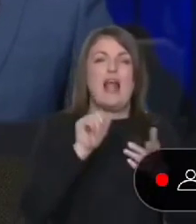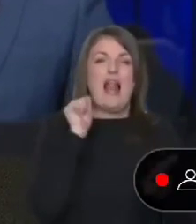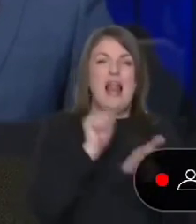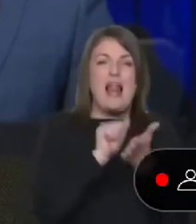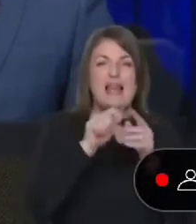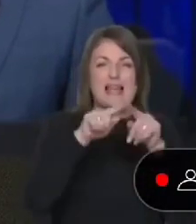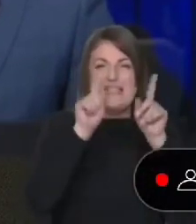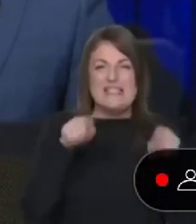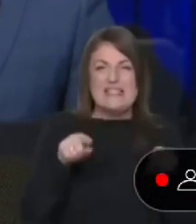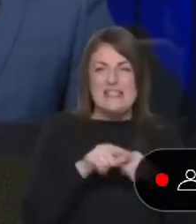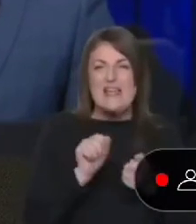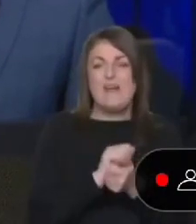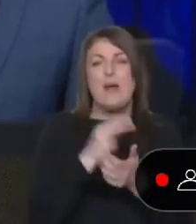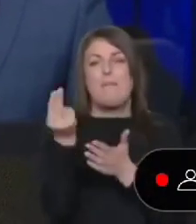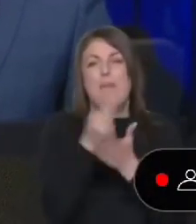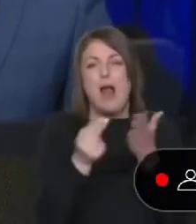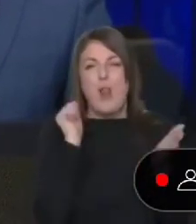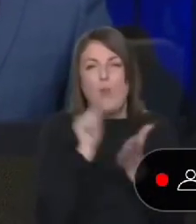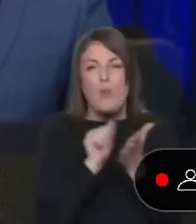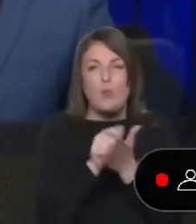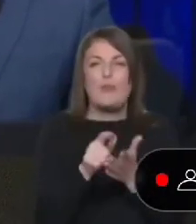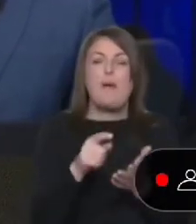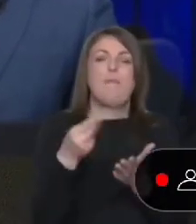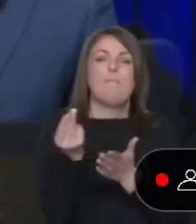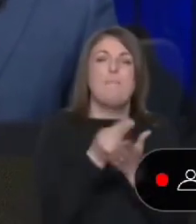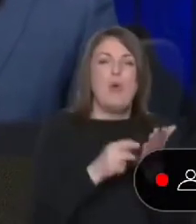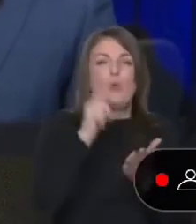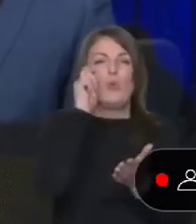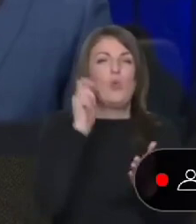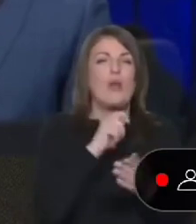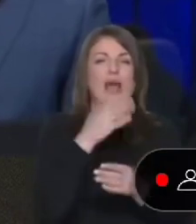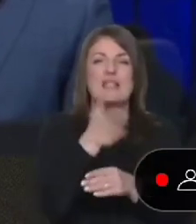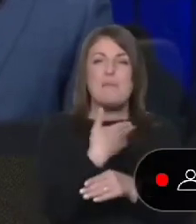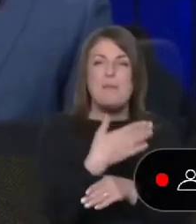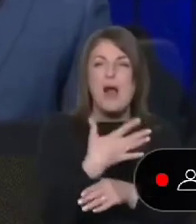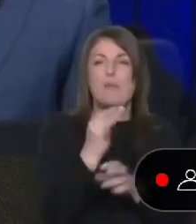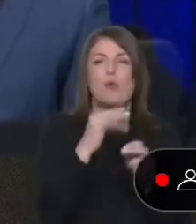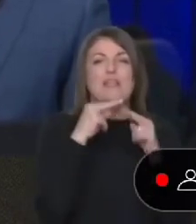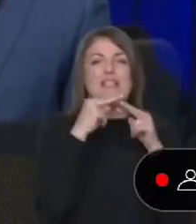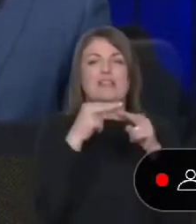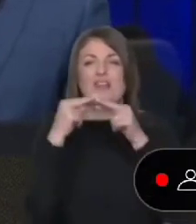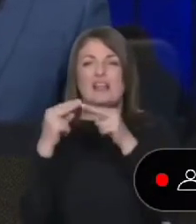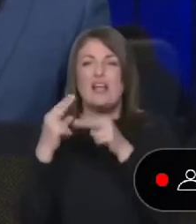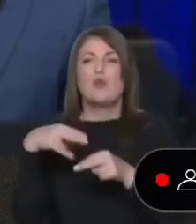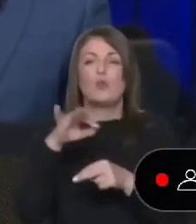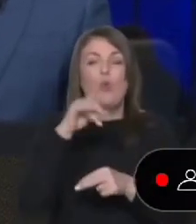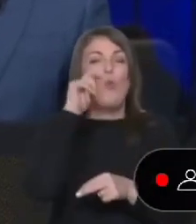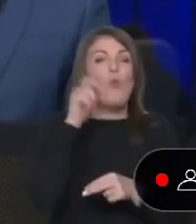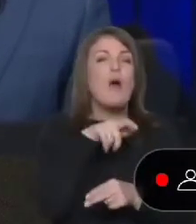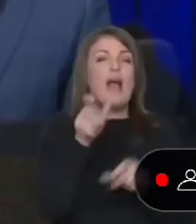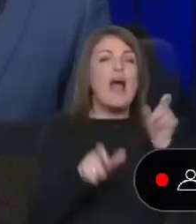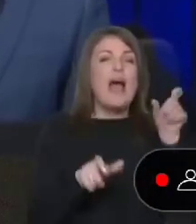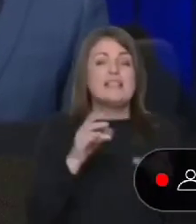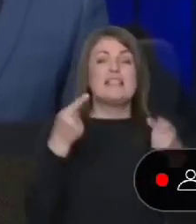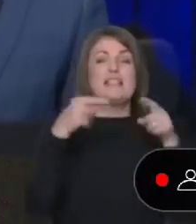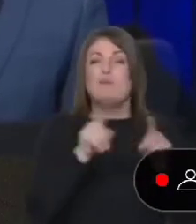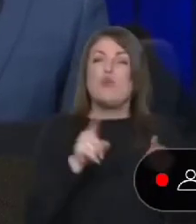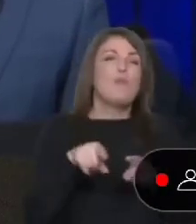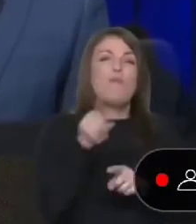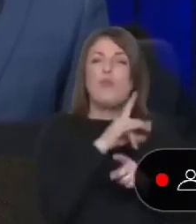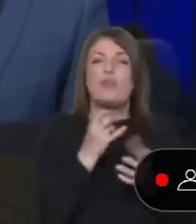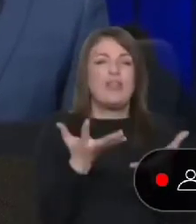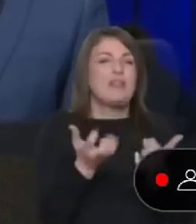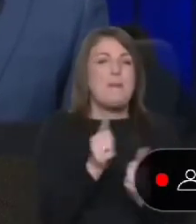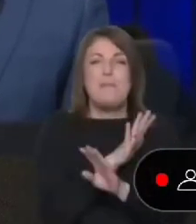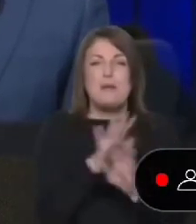розповіджують там малюнки малюють українські прапори і звертаються до українців з тим щоб вони